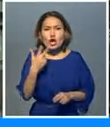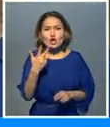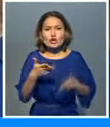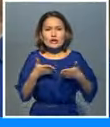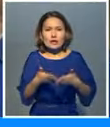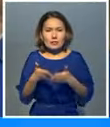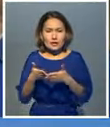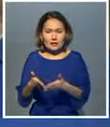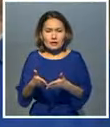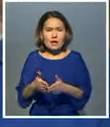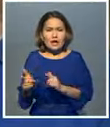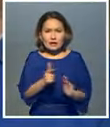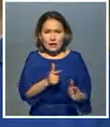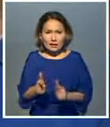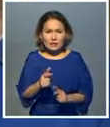жүргізуде.